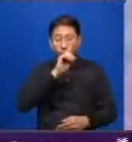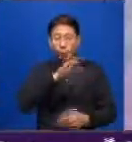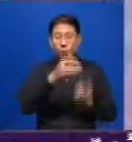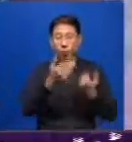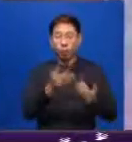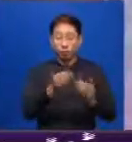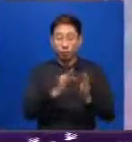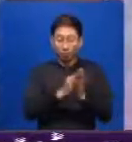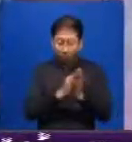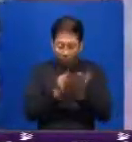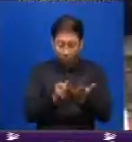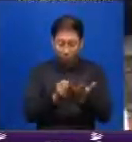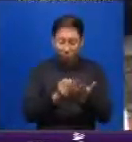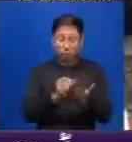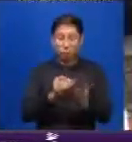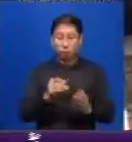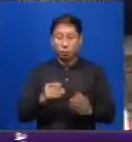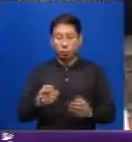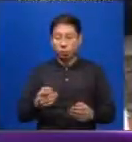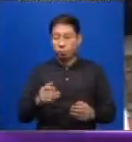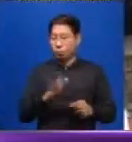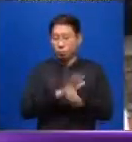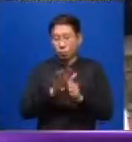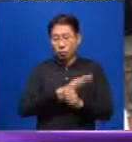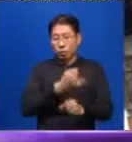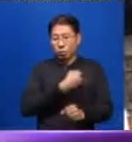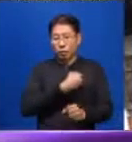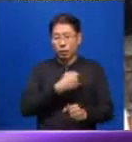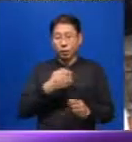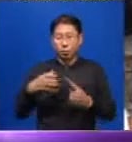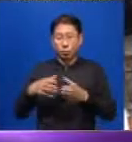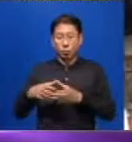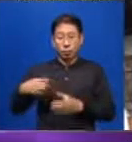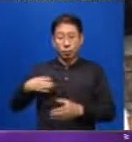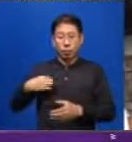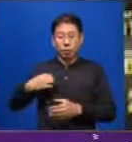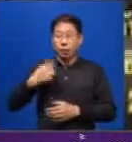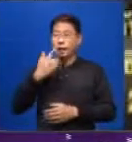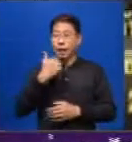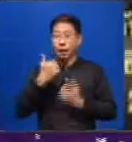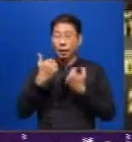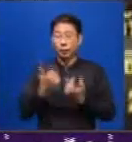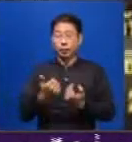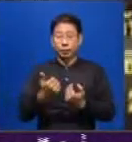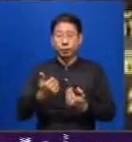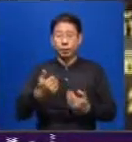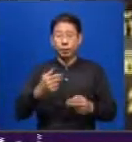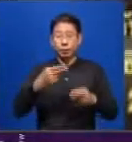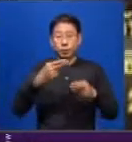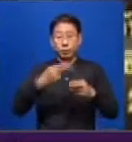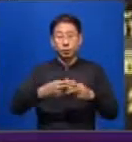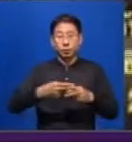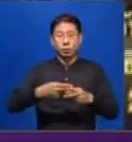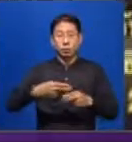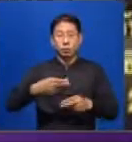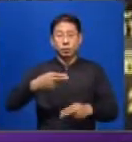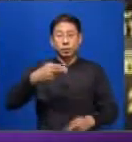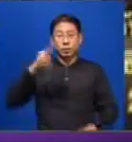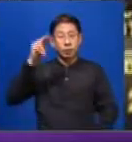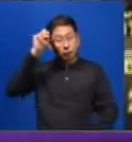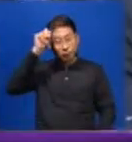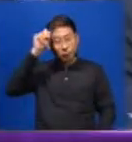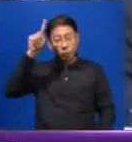แสดงความไม่พอใจกลุ่มนปช.นั้นมีความเห็นมาจากทางด้านของนายณัฐวุฒิใสยเกื้อแกนนำกลุ่ม